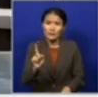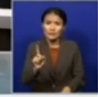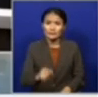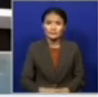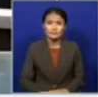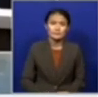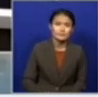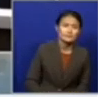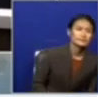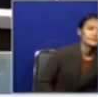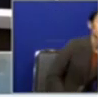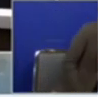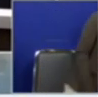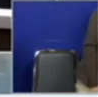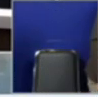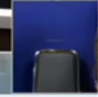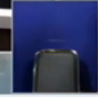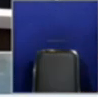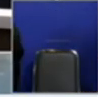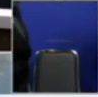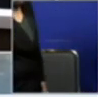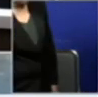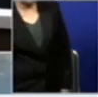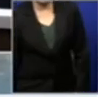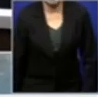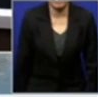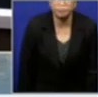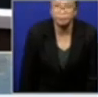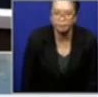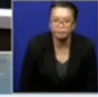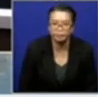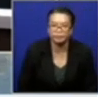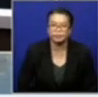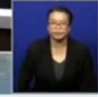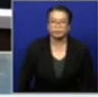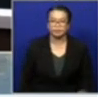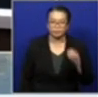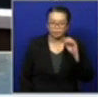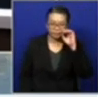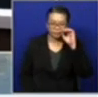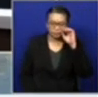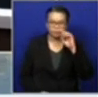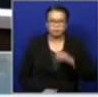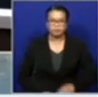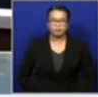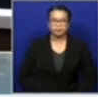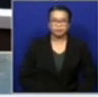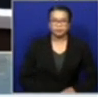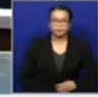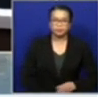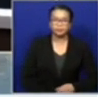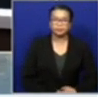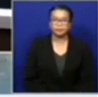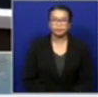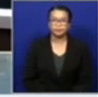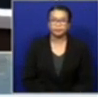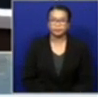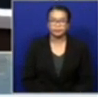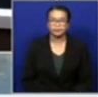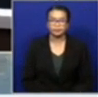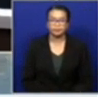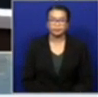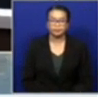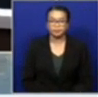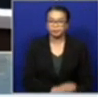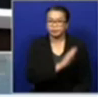มมีบางภาคส่วนที่ได้และบางภาคส่วนที่เสียค่ะอะไรที่จะเป็นกลไกและเป็นมาตรฐานที่จะใช้วัดได้อย่าง